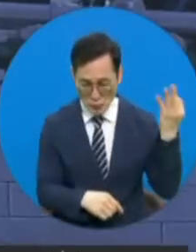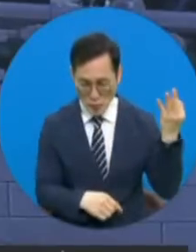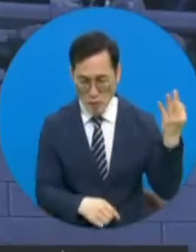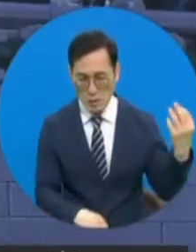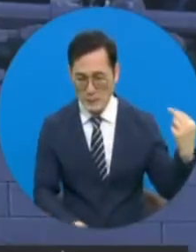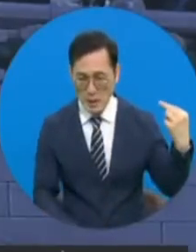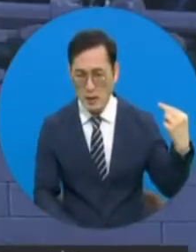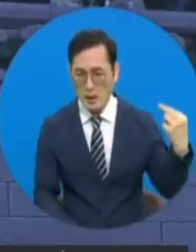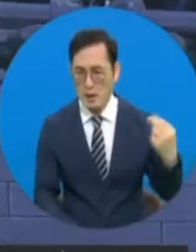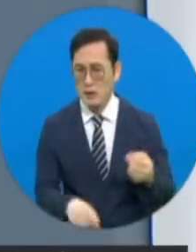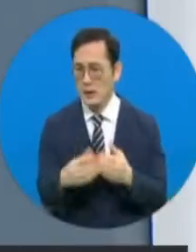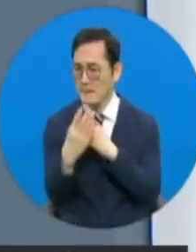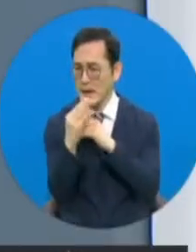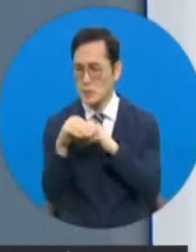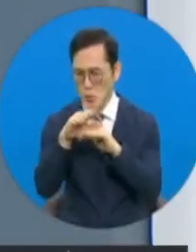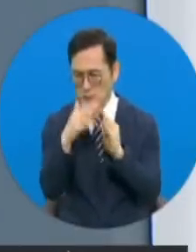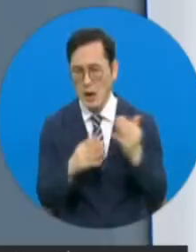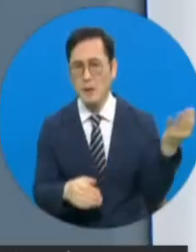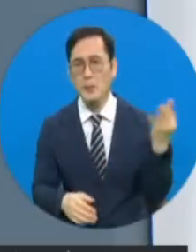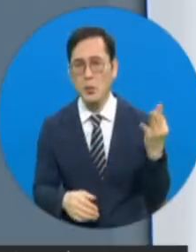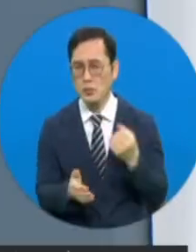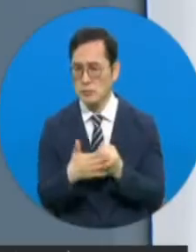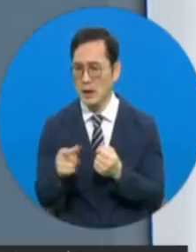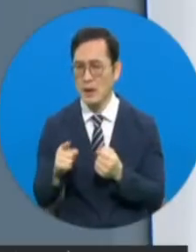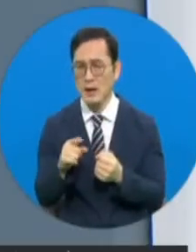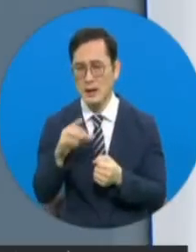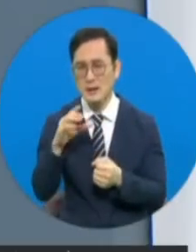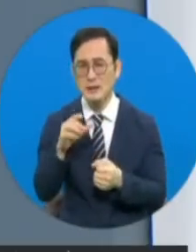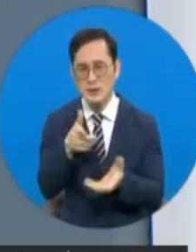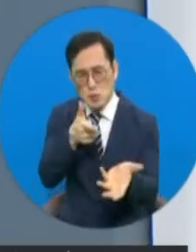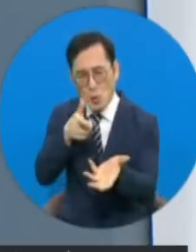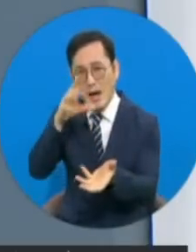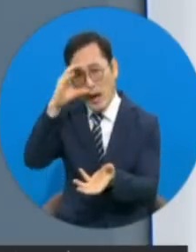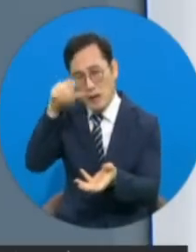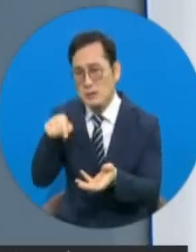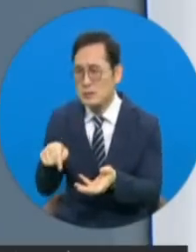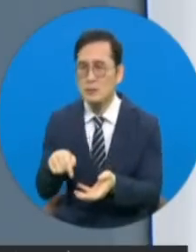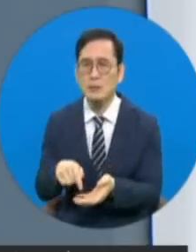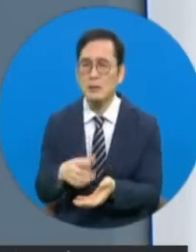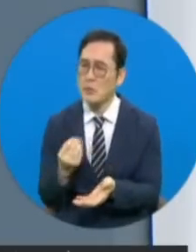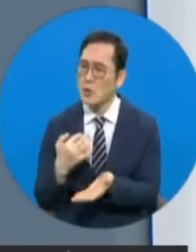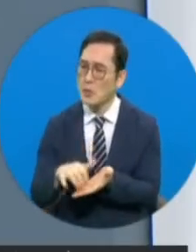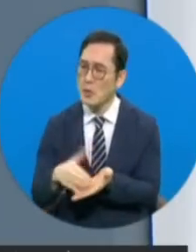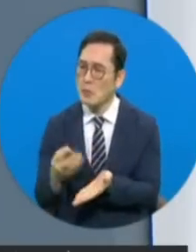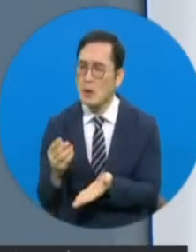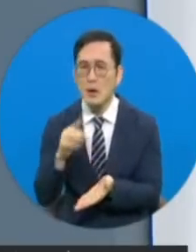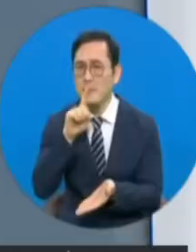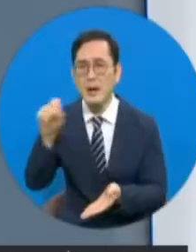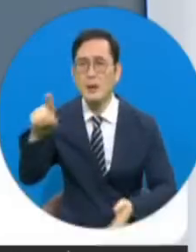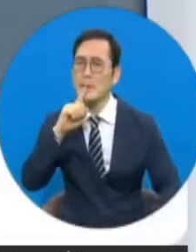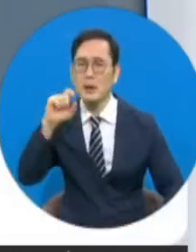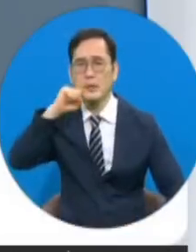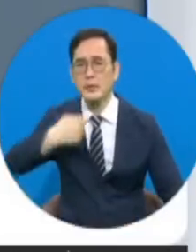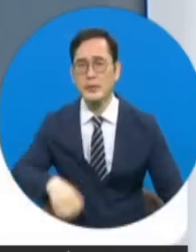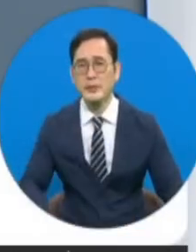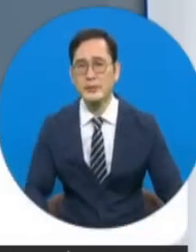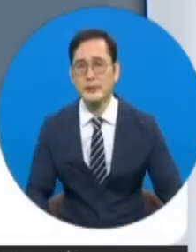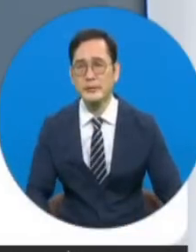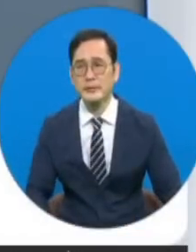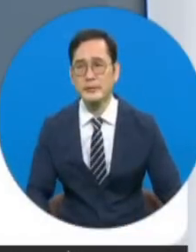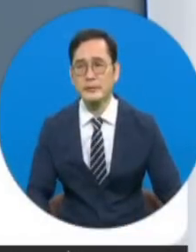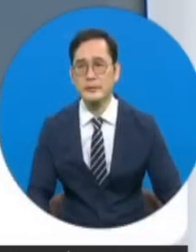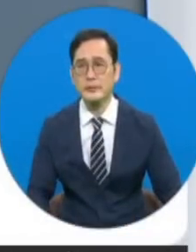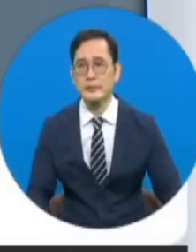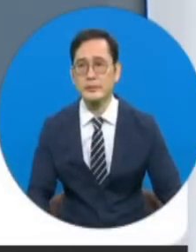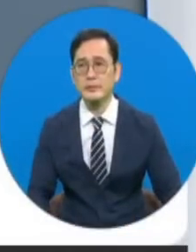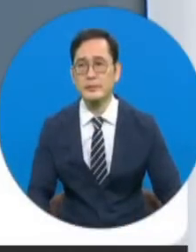입장입니까 이재명 대표가 야당이 대표로서 얼마든지 국방부에 물을 수 있다고 생각하는데요 구체적인 수치 하나하나까지 북한이 다